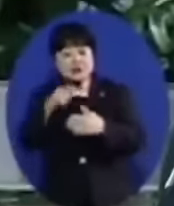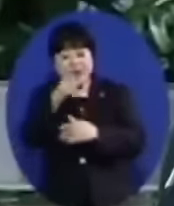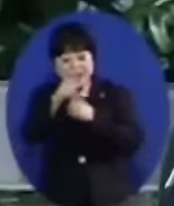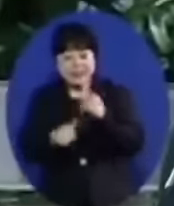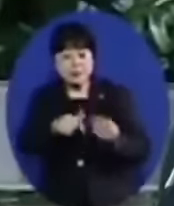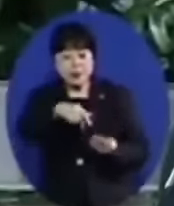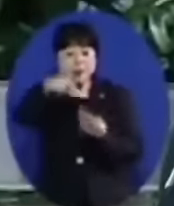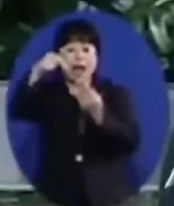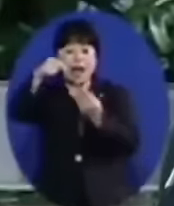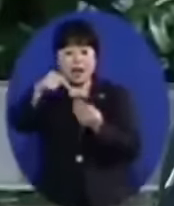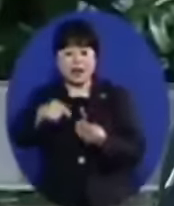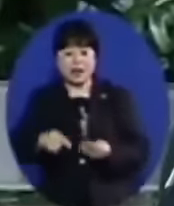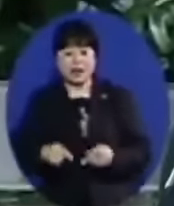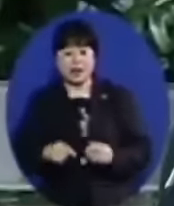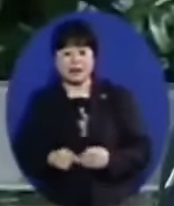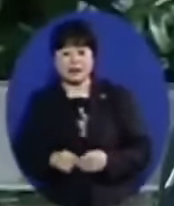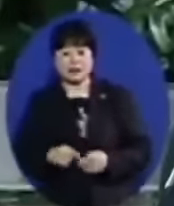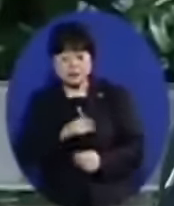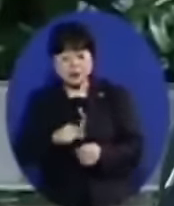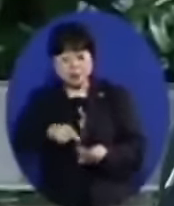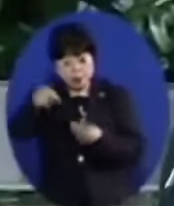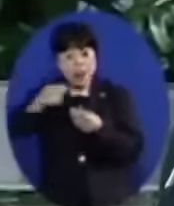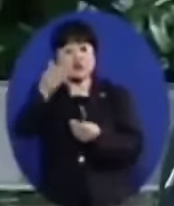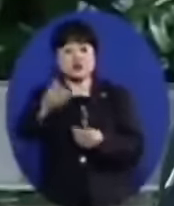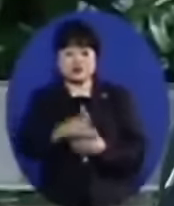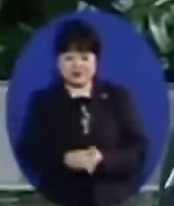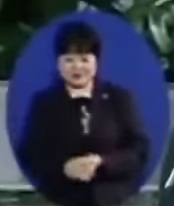하나님이 내 백성이라고 택하시고